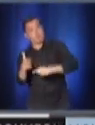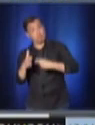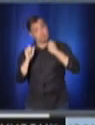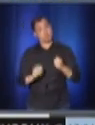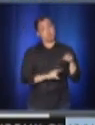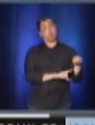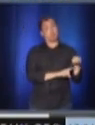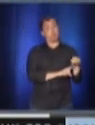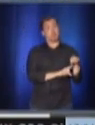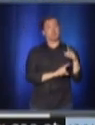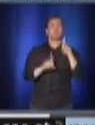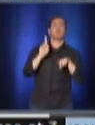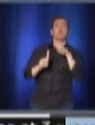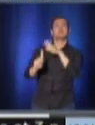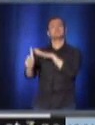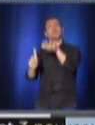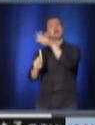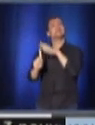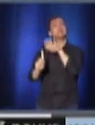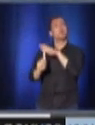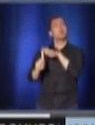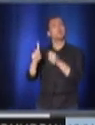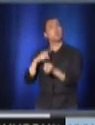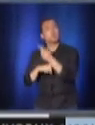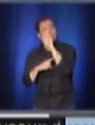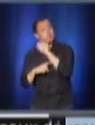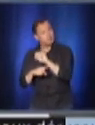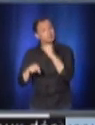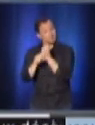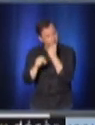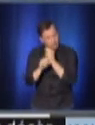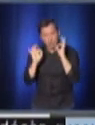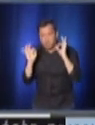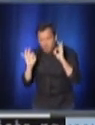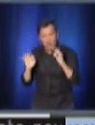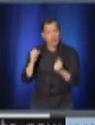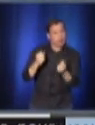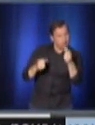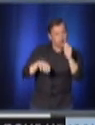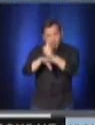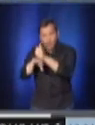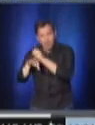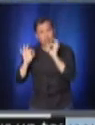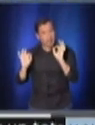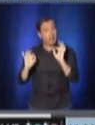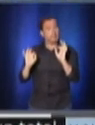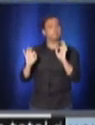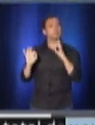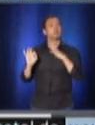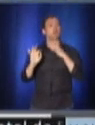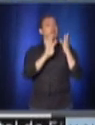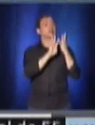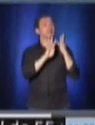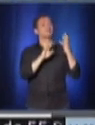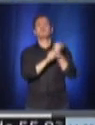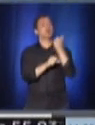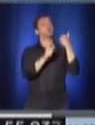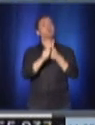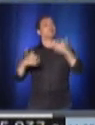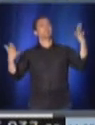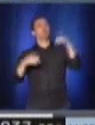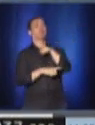certaines situations, on se rend compte que le propriétaire a mis en place les différents éléments, mais que c'est, ça a été une question de gestion de clientèle